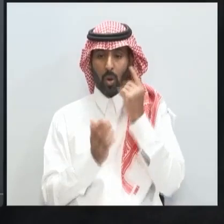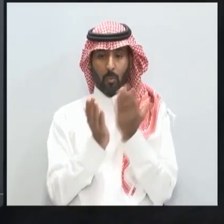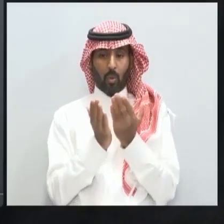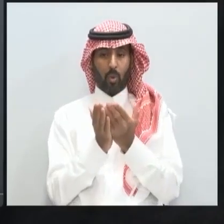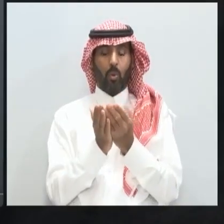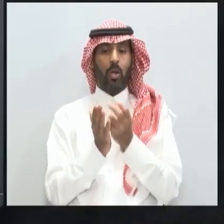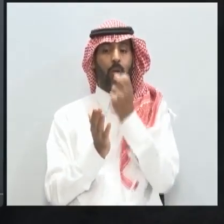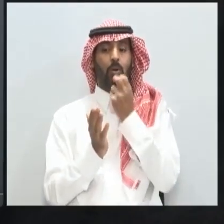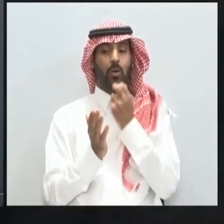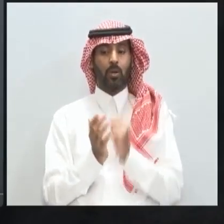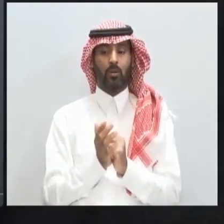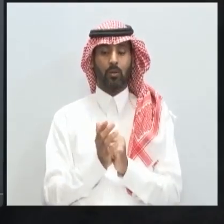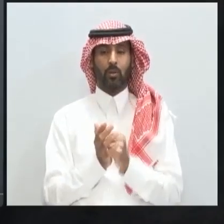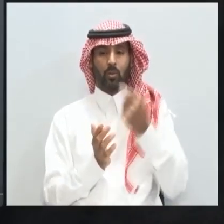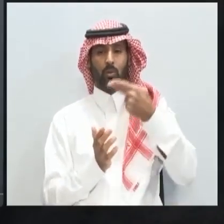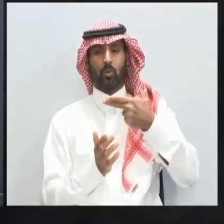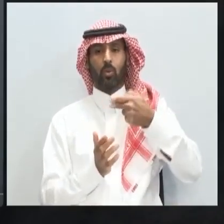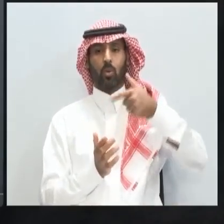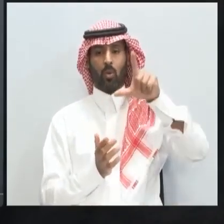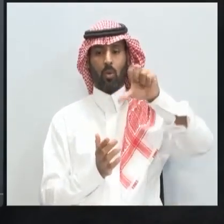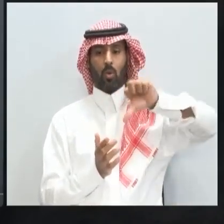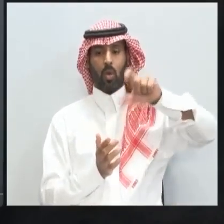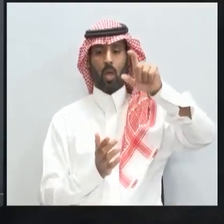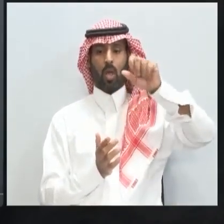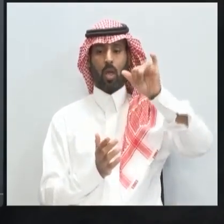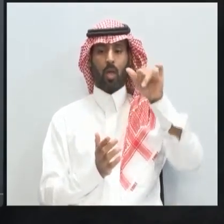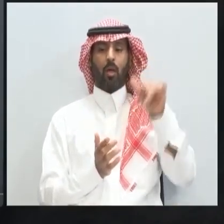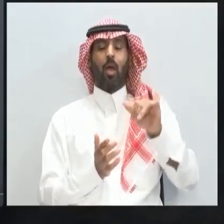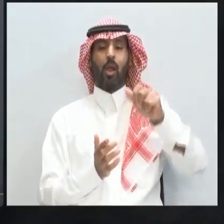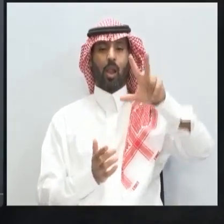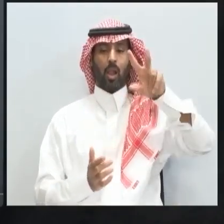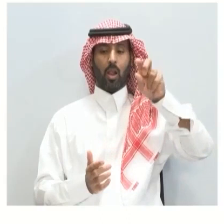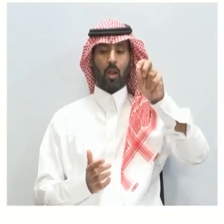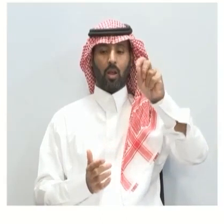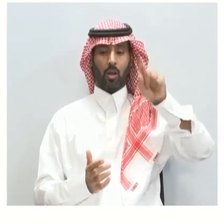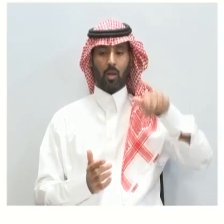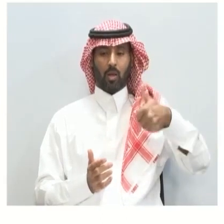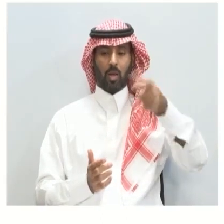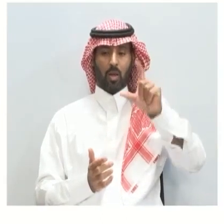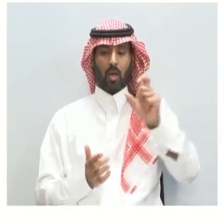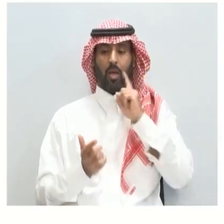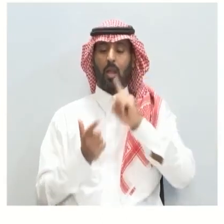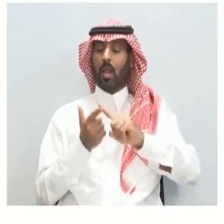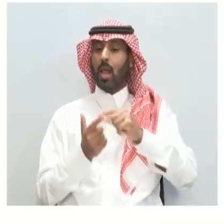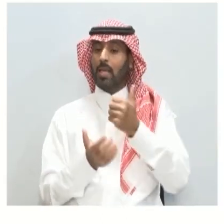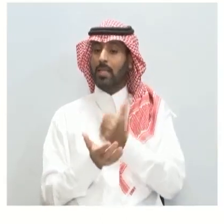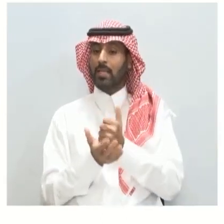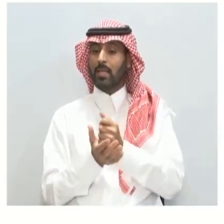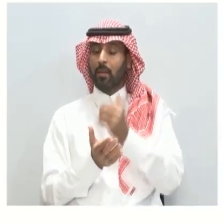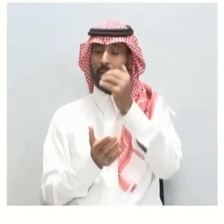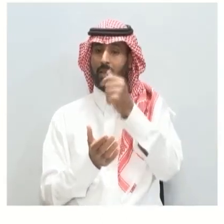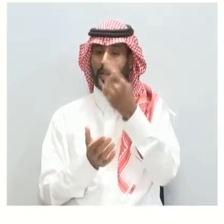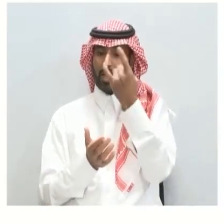القران وباذن الله تعالى نتناول في موضوع درس اليوم المبادئ العشره لعلوم